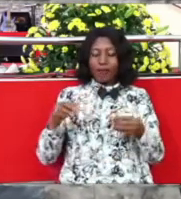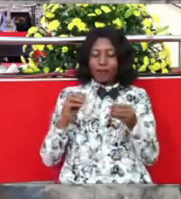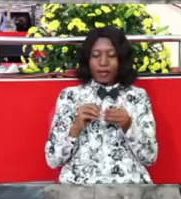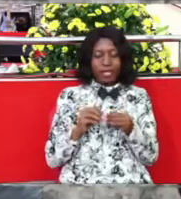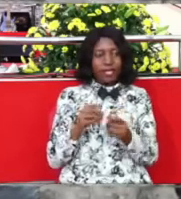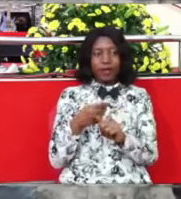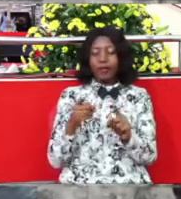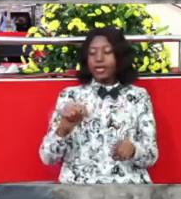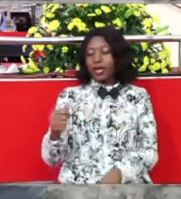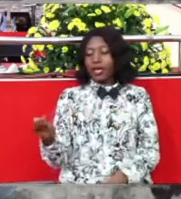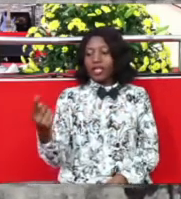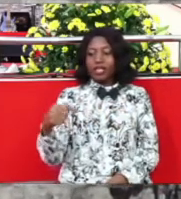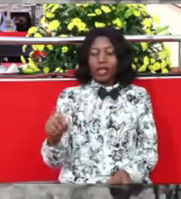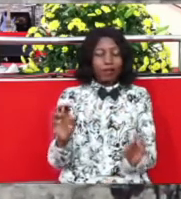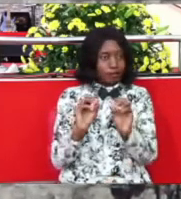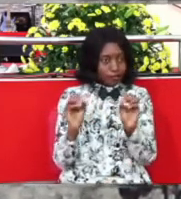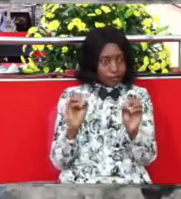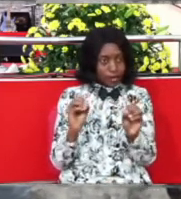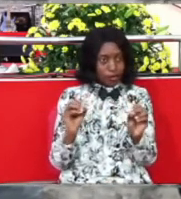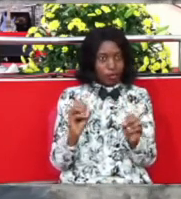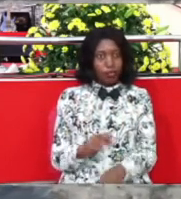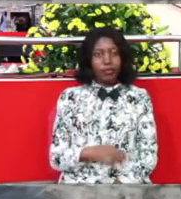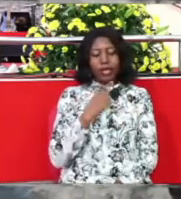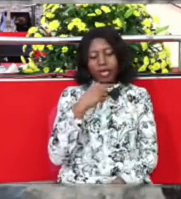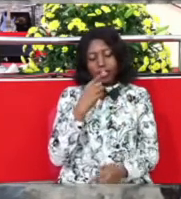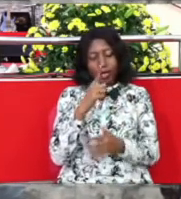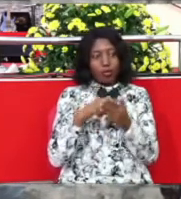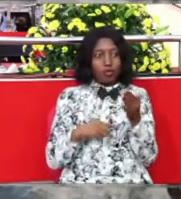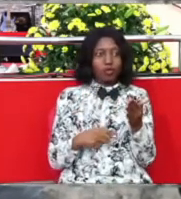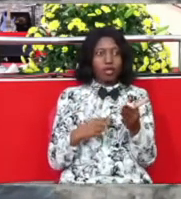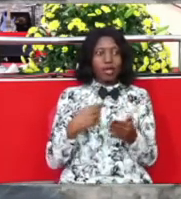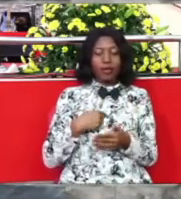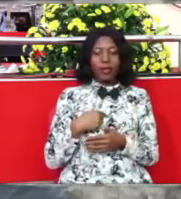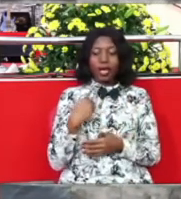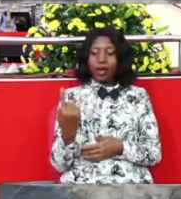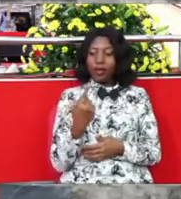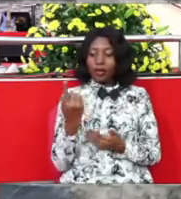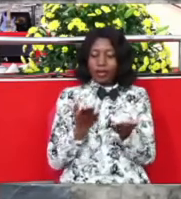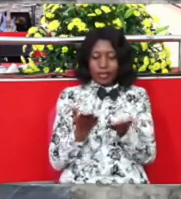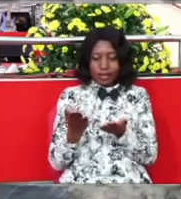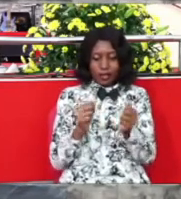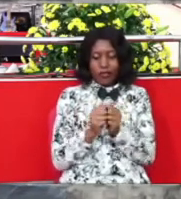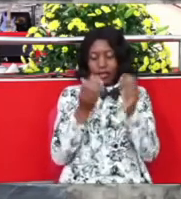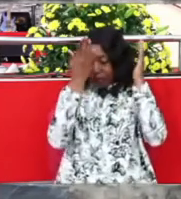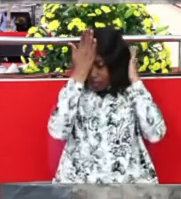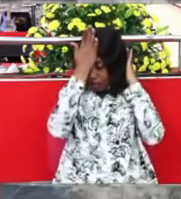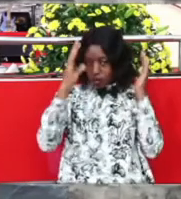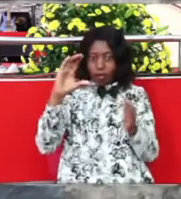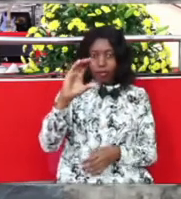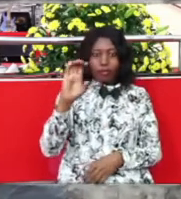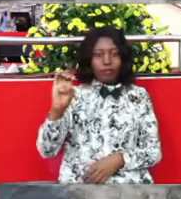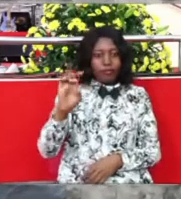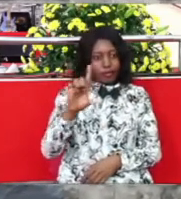cha wanaume unasema hiyo ni yenu. I belong to the bishop's fellowship. Mimi ni wa ile kanisa ya askofu. The challenge that we